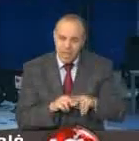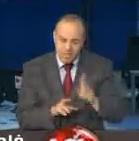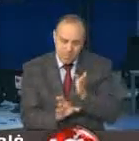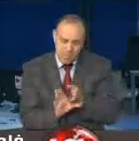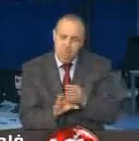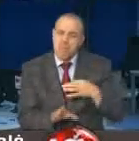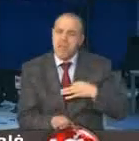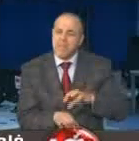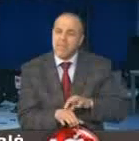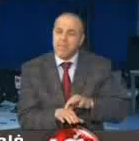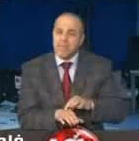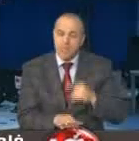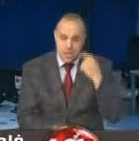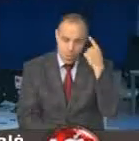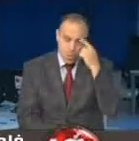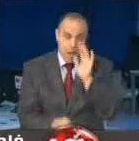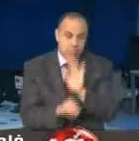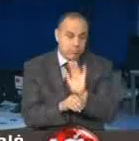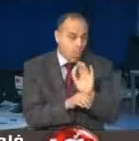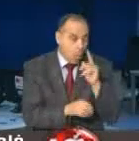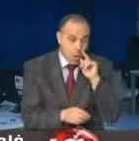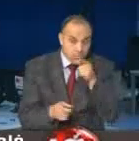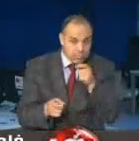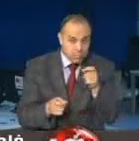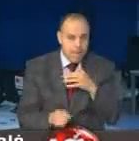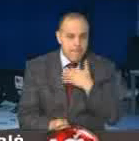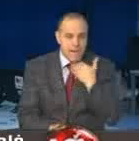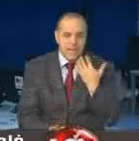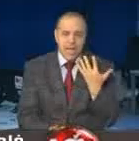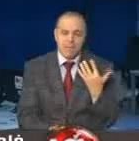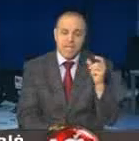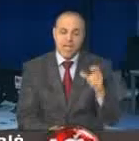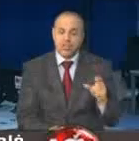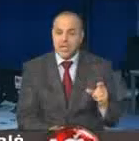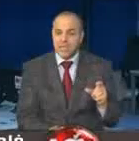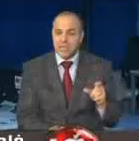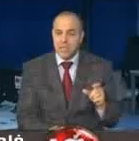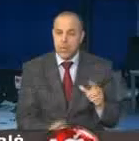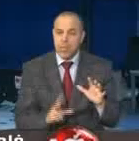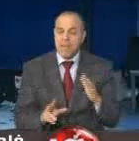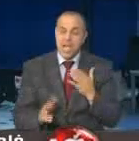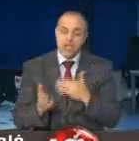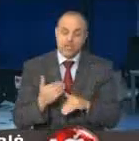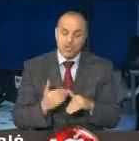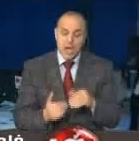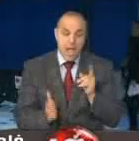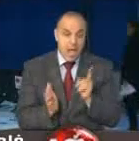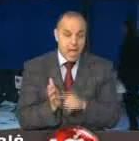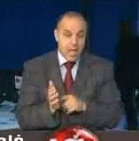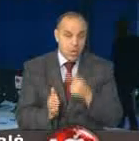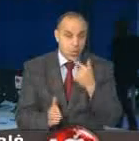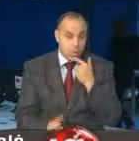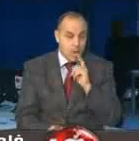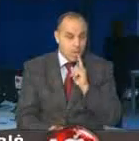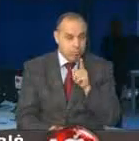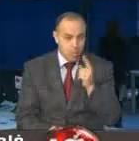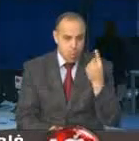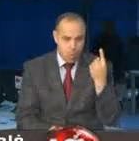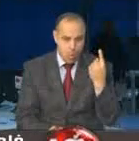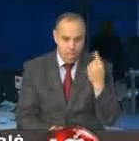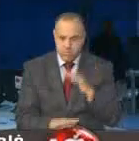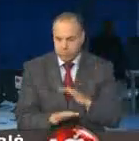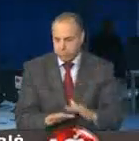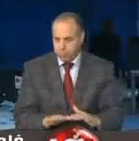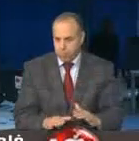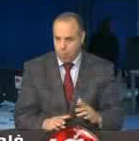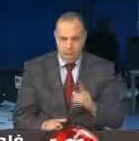نفسيا. الذين كانوا شهودا على الحادثة التي خلفت مقتل 5 أشخاص وثمانية جرحى أكدوا أن منفذ الهجوم كان هادئا،